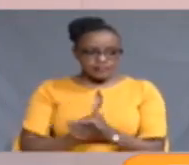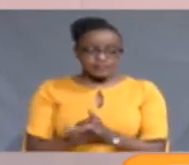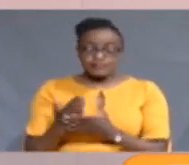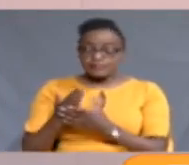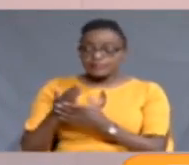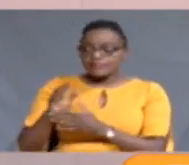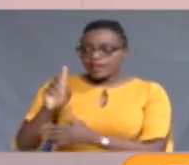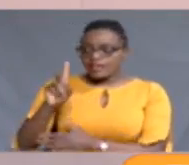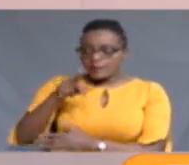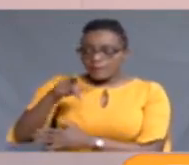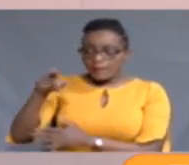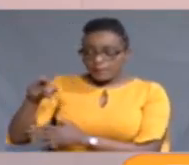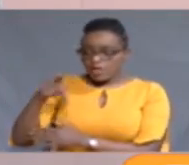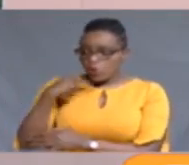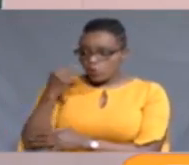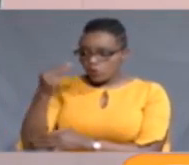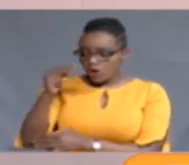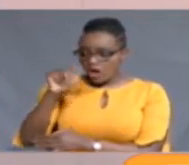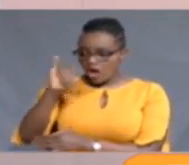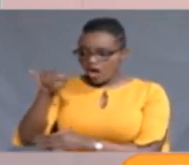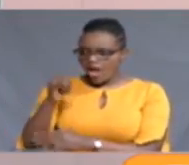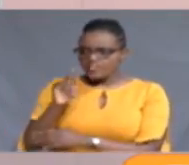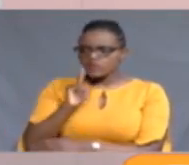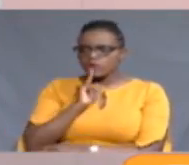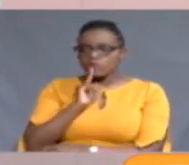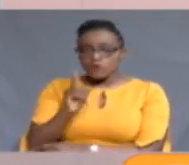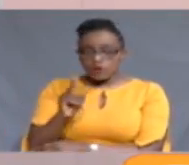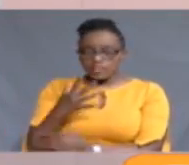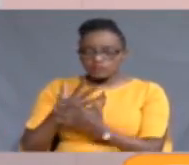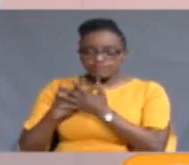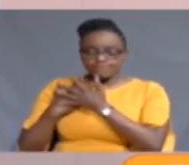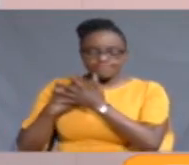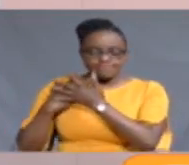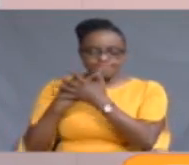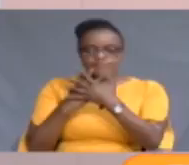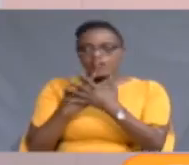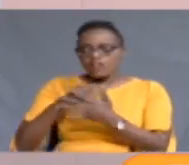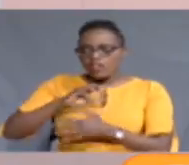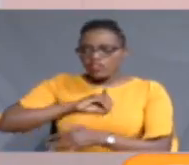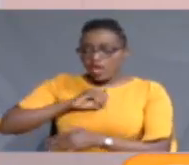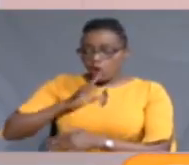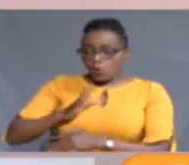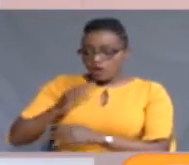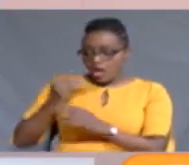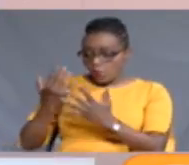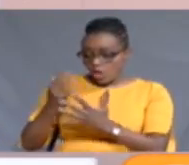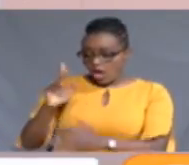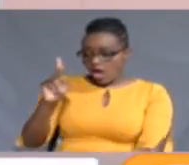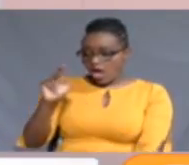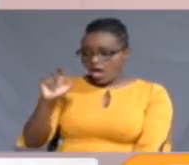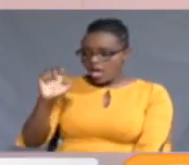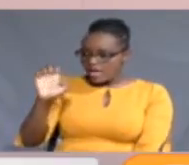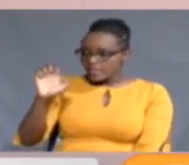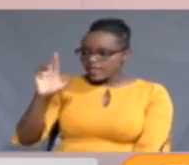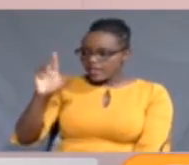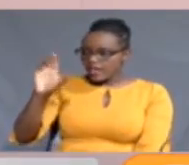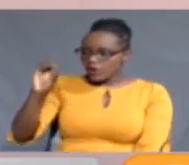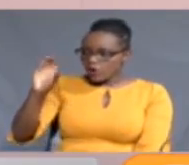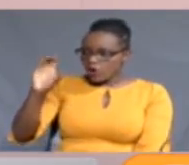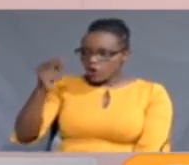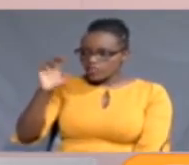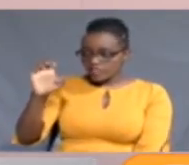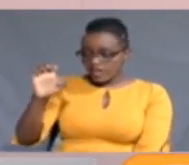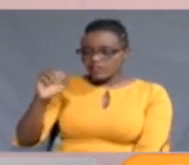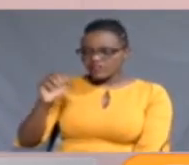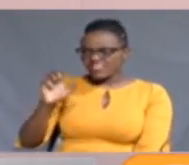Kiongozi wa mashtaka ya umma Nurdin Haji ameagiza kutiwa mbaroni na kukamatwa kwa wakurugenzi wakuu wa kampuni ya mvinyo ya Keroche.